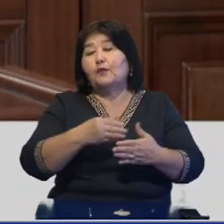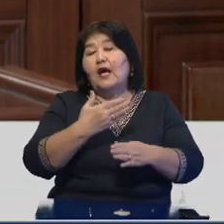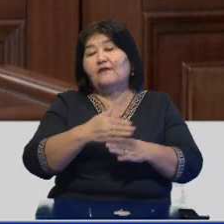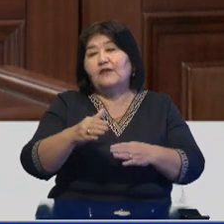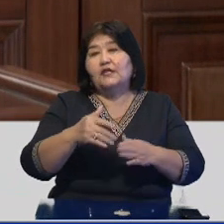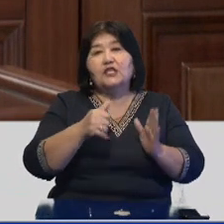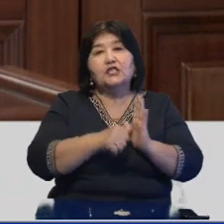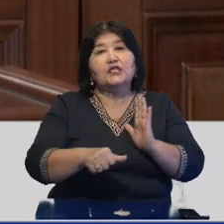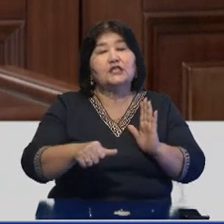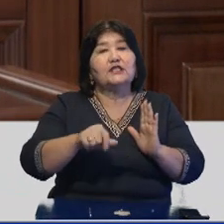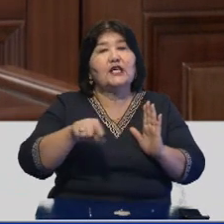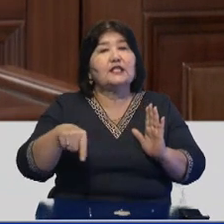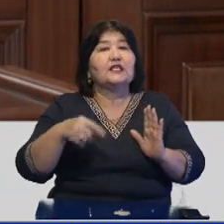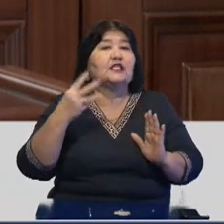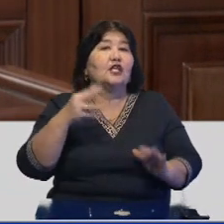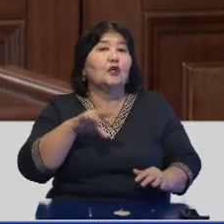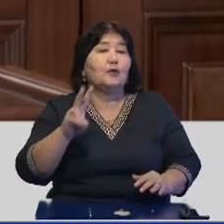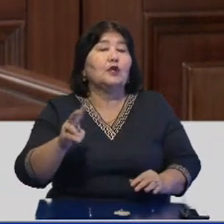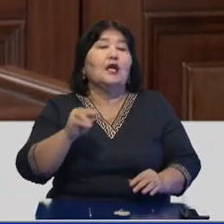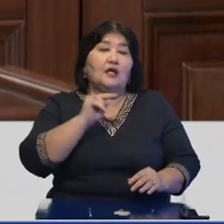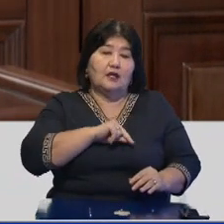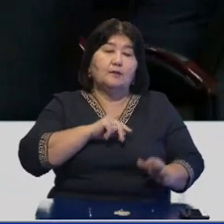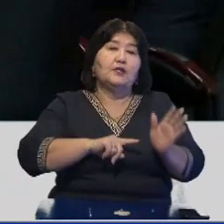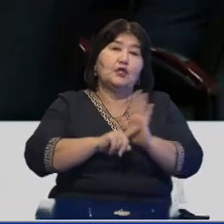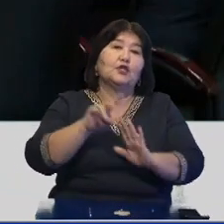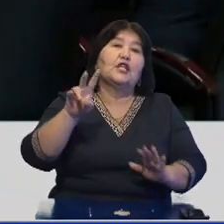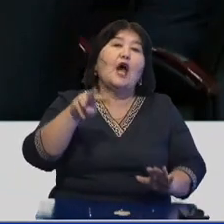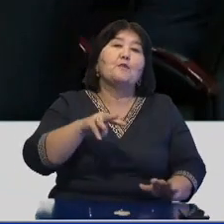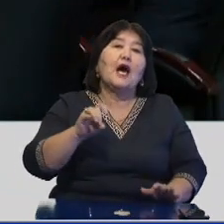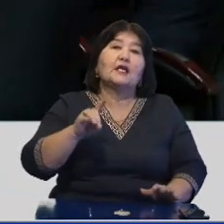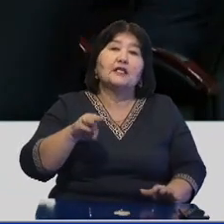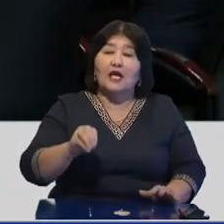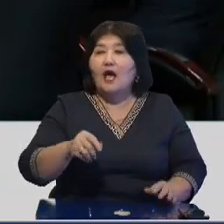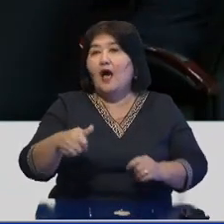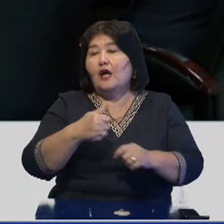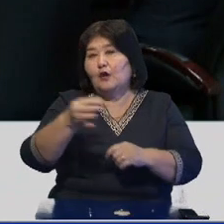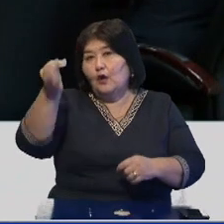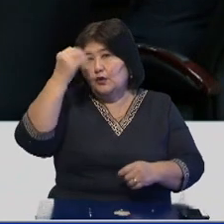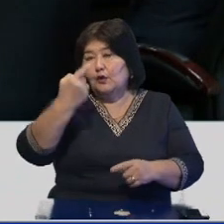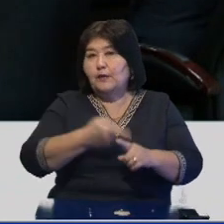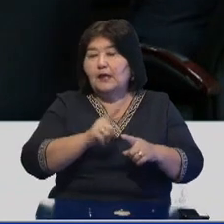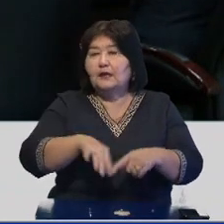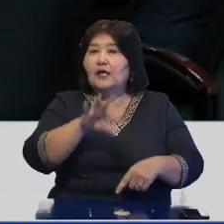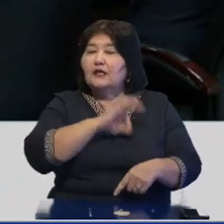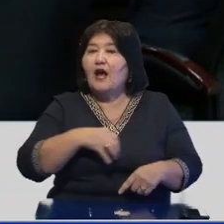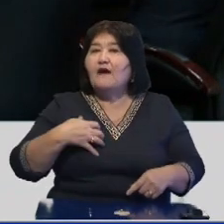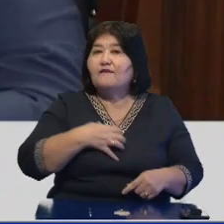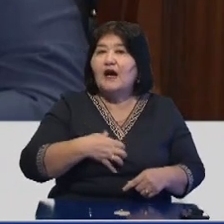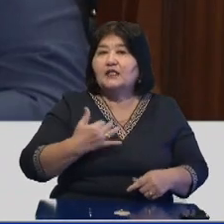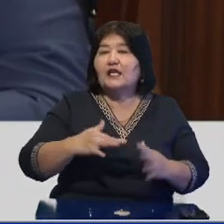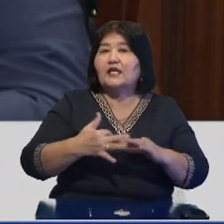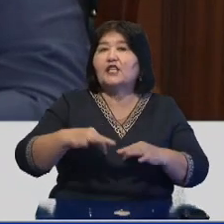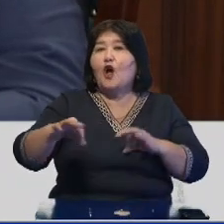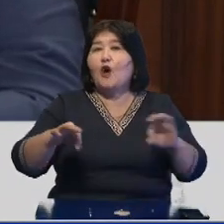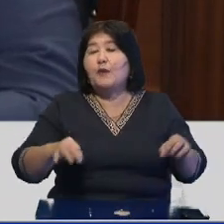выделено 6,3 млн тенге работы Аким области вновь напомнил о приоритетности самых важных для населения